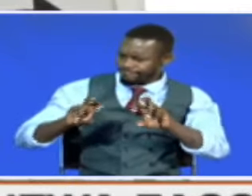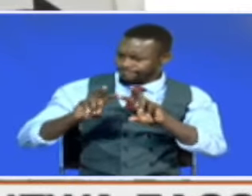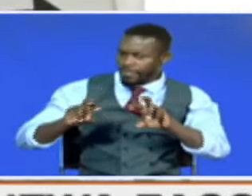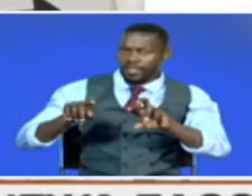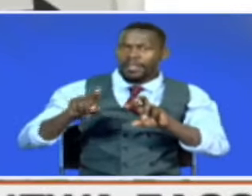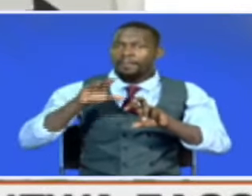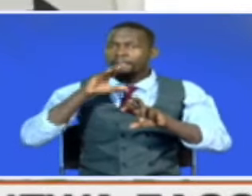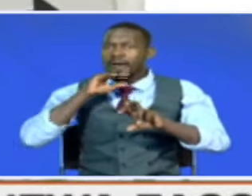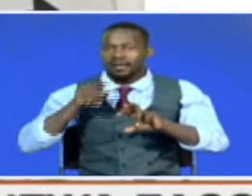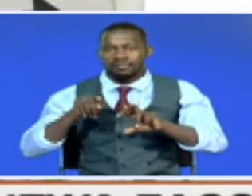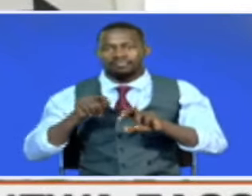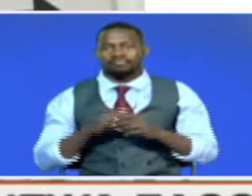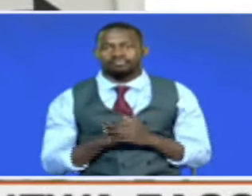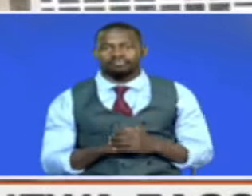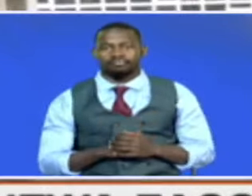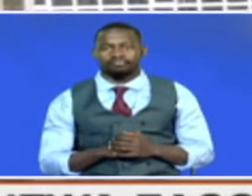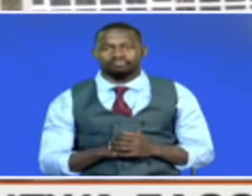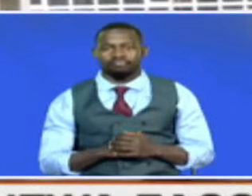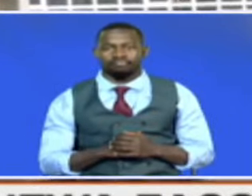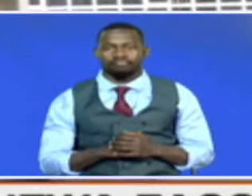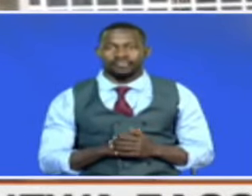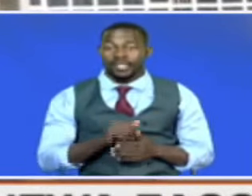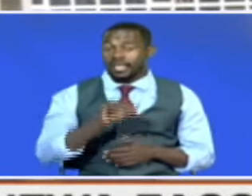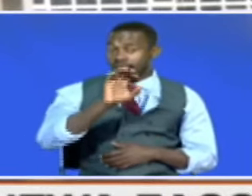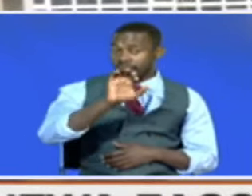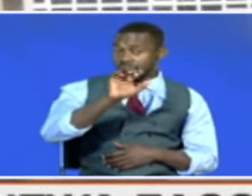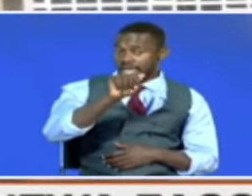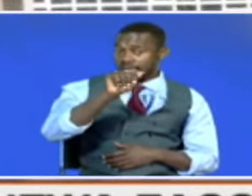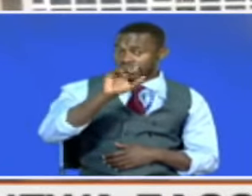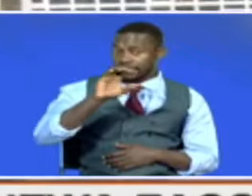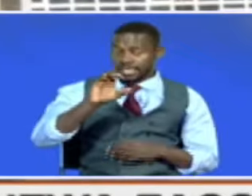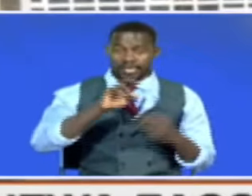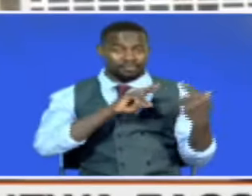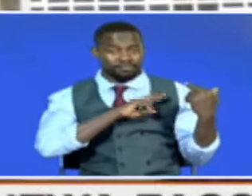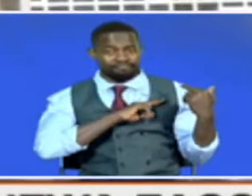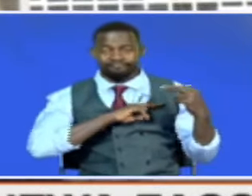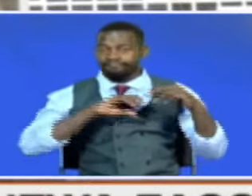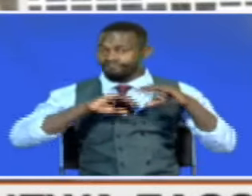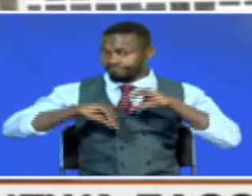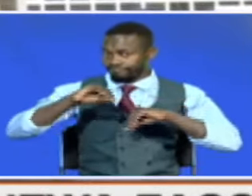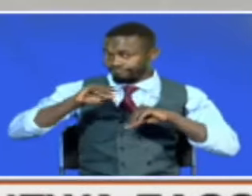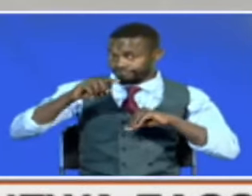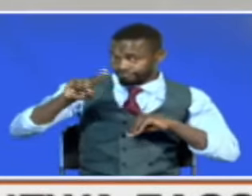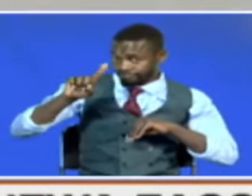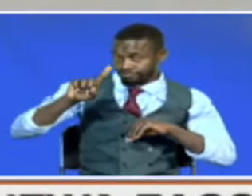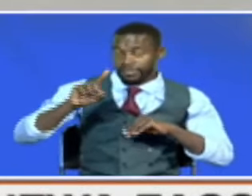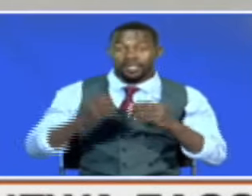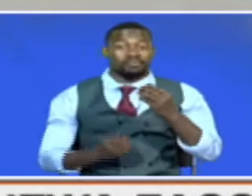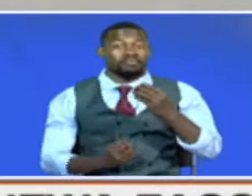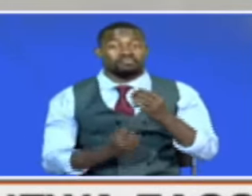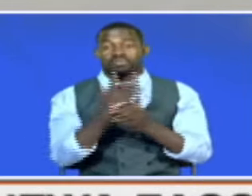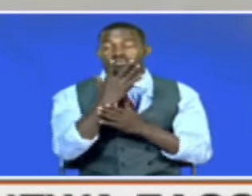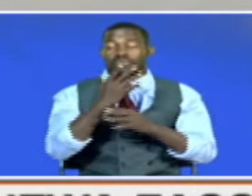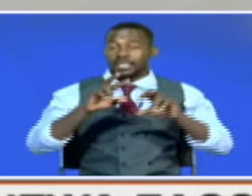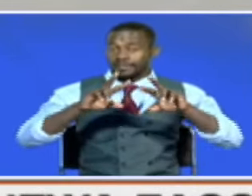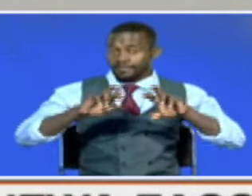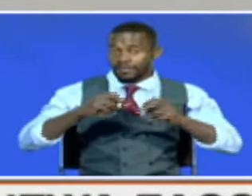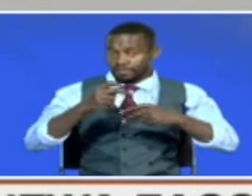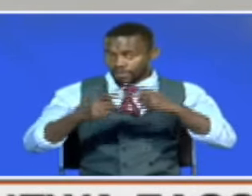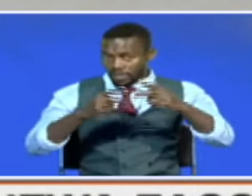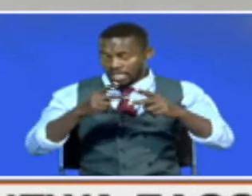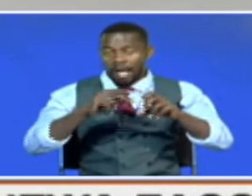mrefu na tume hiyo. Tume ya kupambana na ufisadi imeanzisha uchunguzi wao kufuatia ripoti za